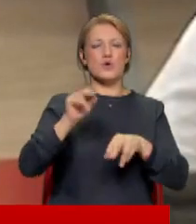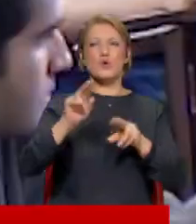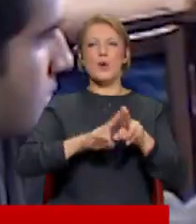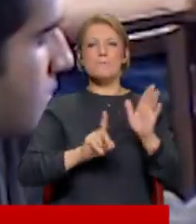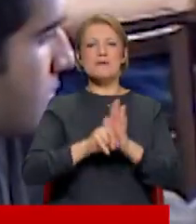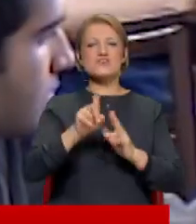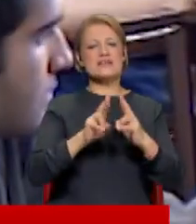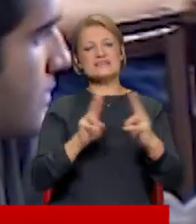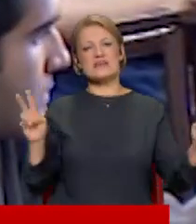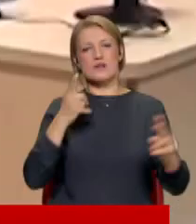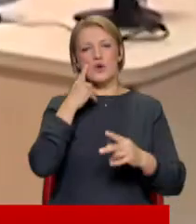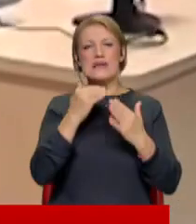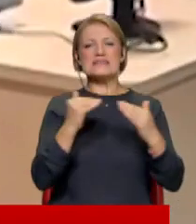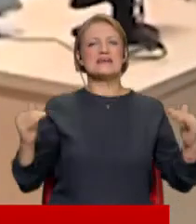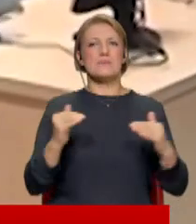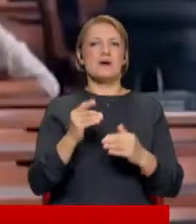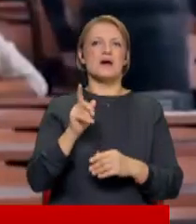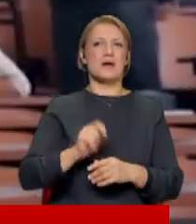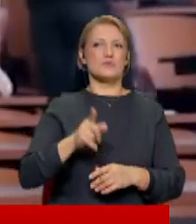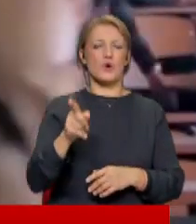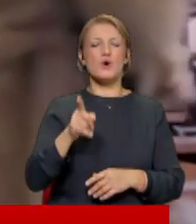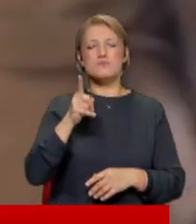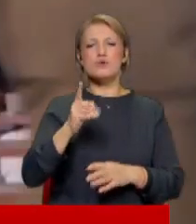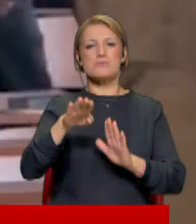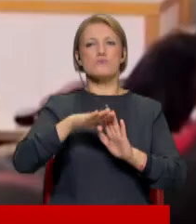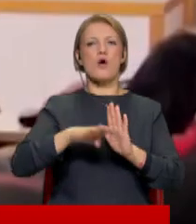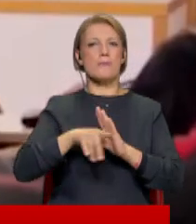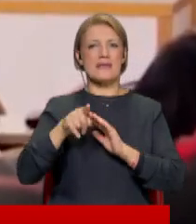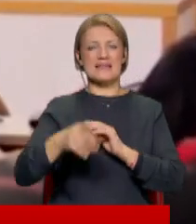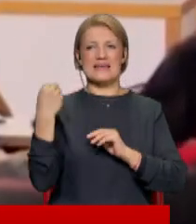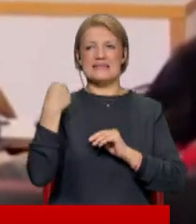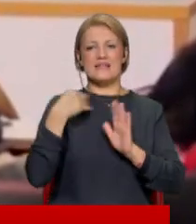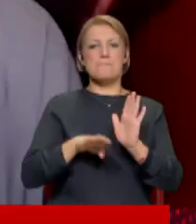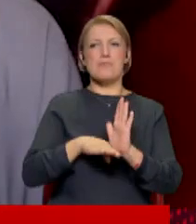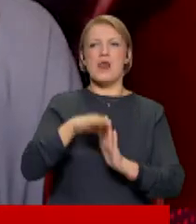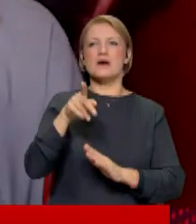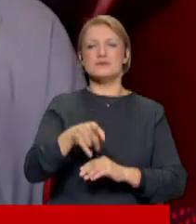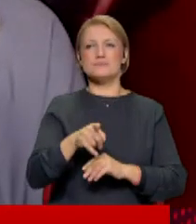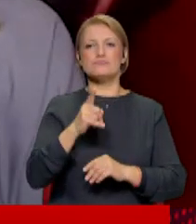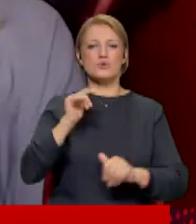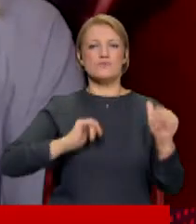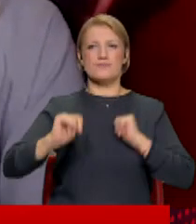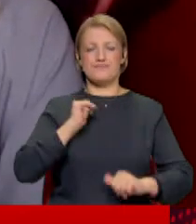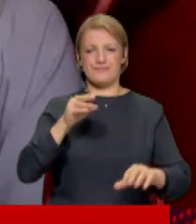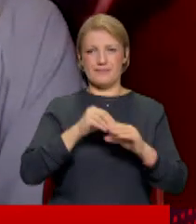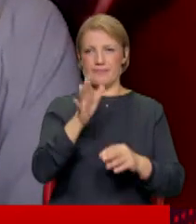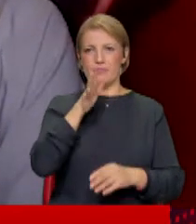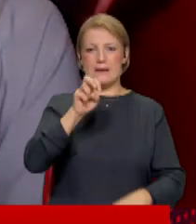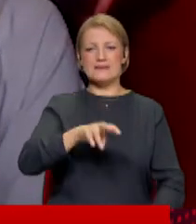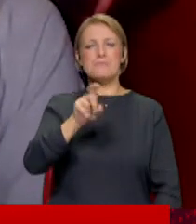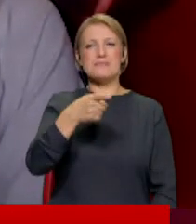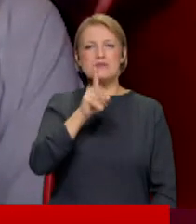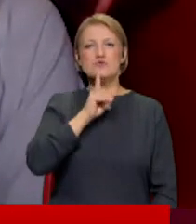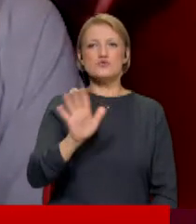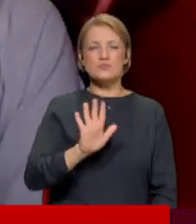başarı sırasına göre sınırlama uygulaması Yani bu programlardaki yeni baraj sistemi bu fakülteler için biliyorsunuz